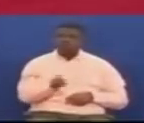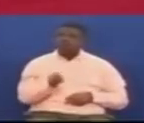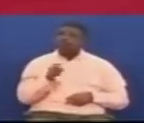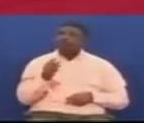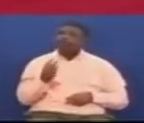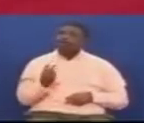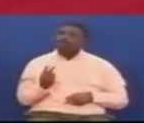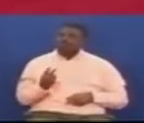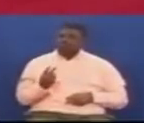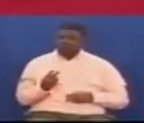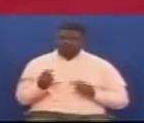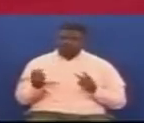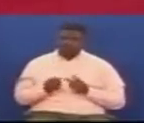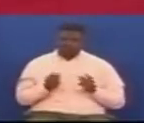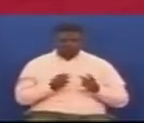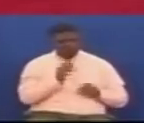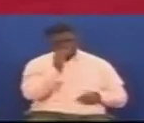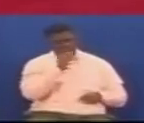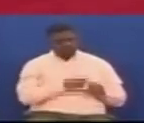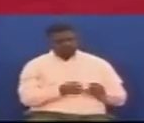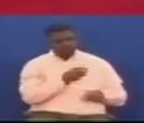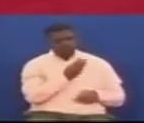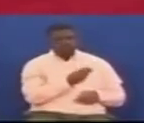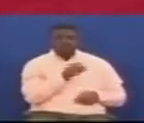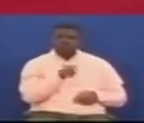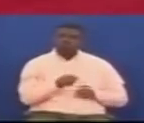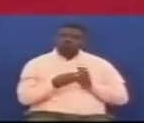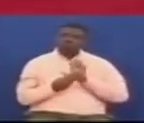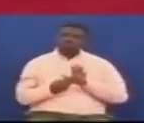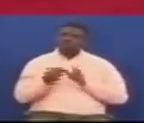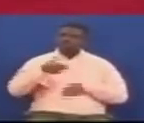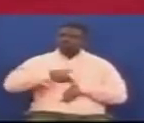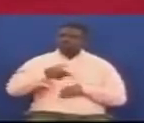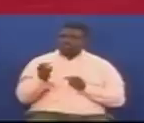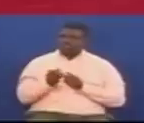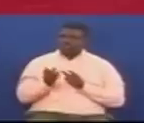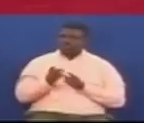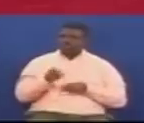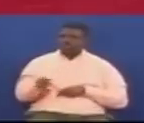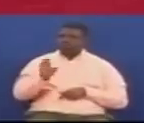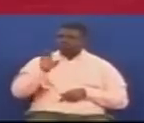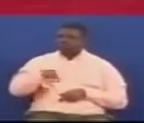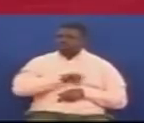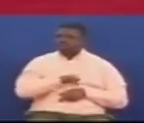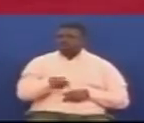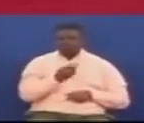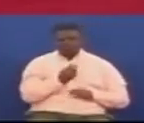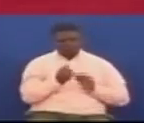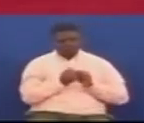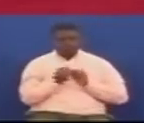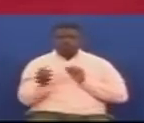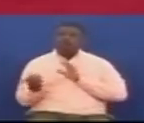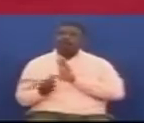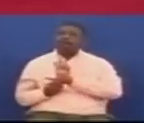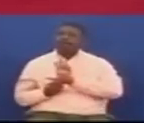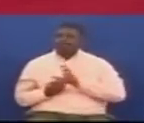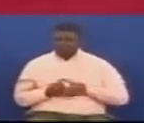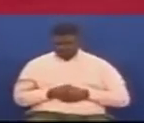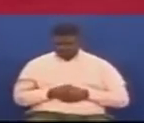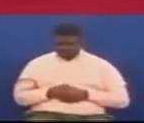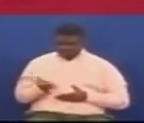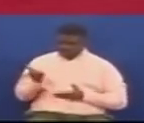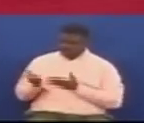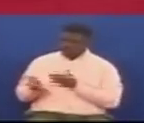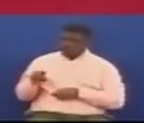3.2% ikilinganishwa na 3.8% katika kipindi kama hicho mwaka 2018. Kiwango hicho